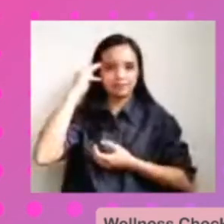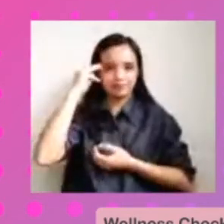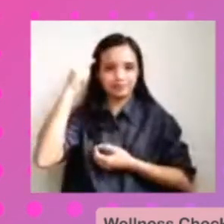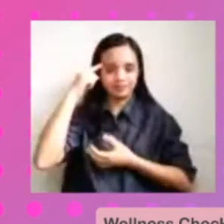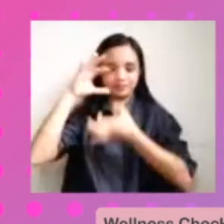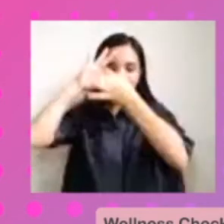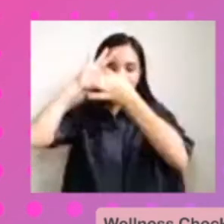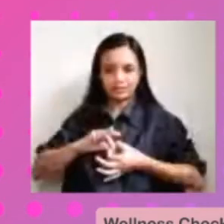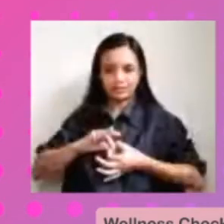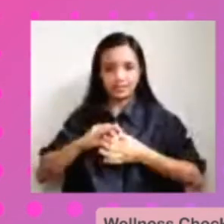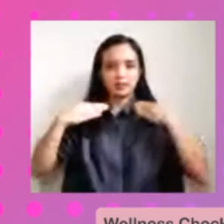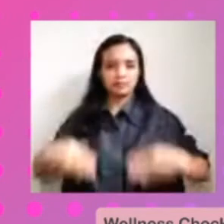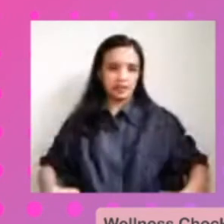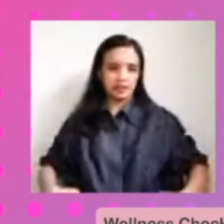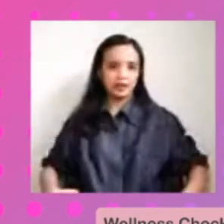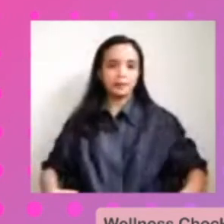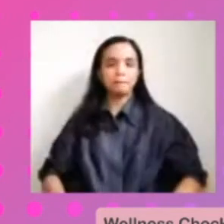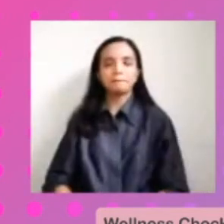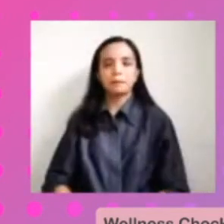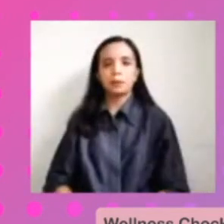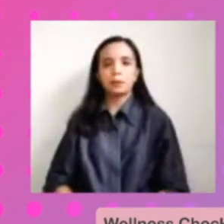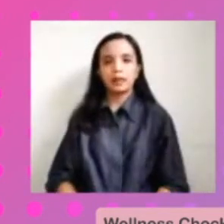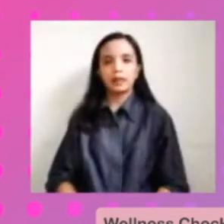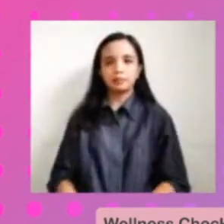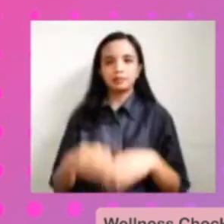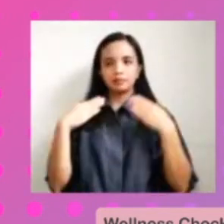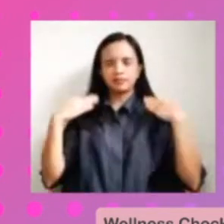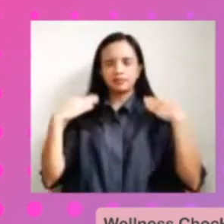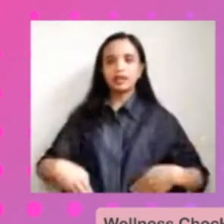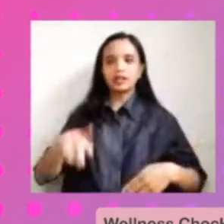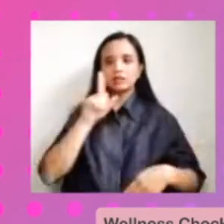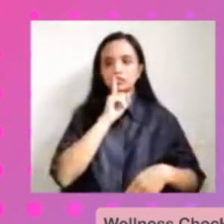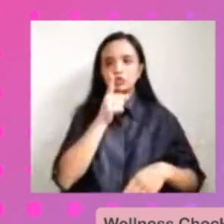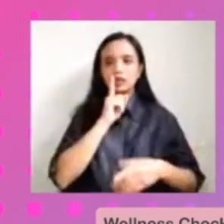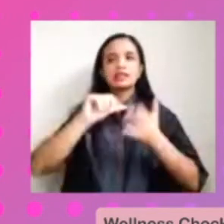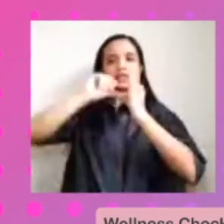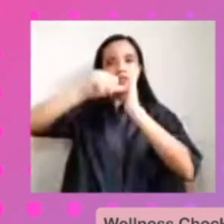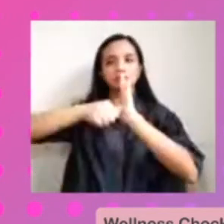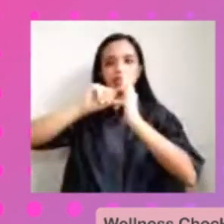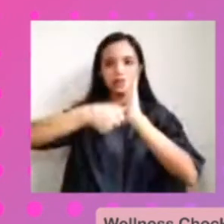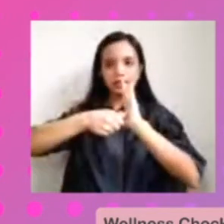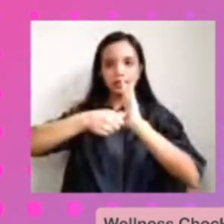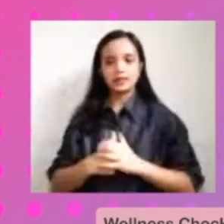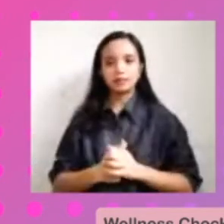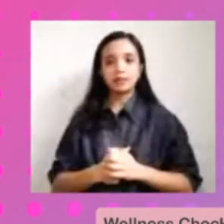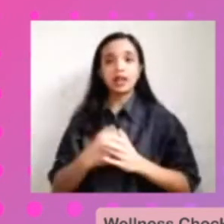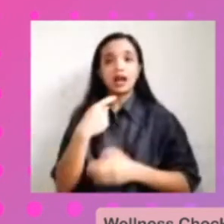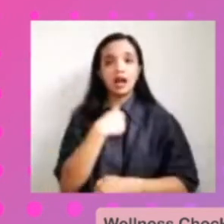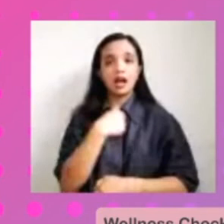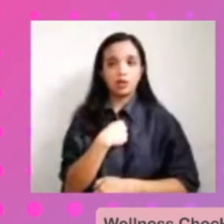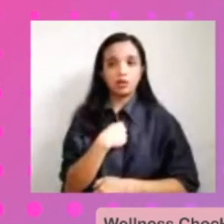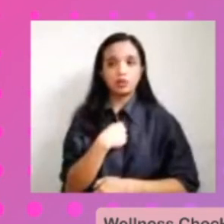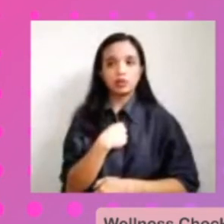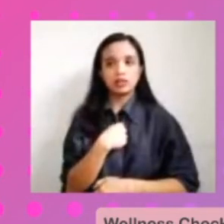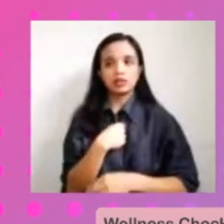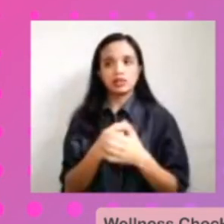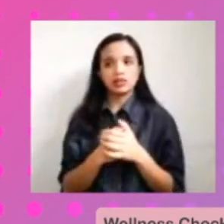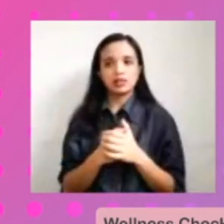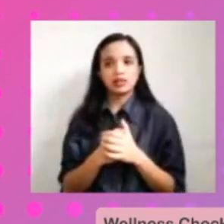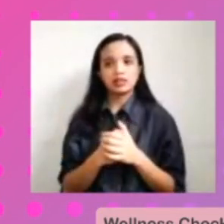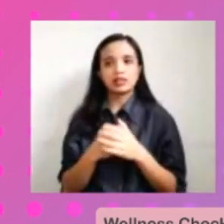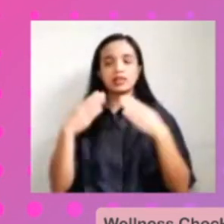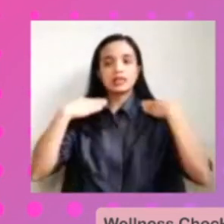ng ating naging talakayan ngayon. Okay, so ayan. Maraming salamat. Pwede ba ako mag-shout out? Sige